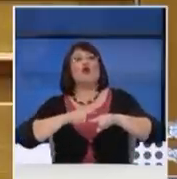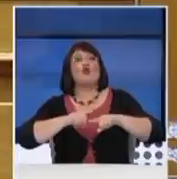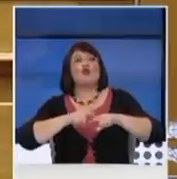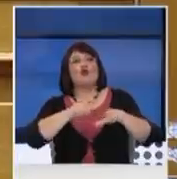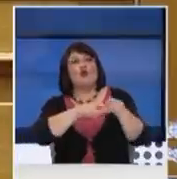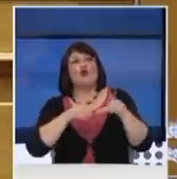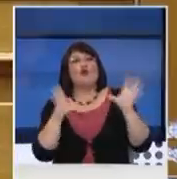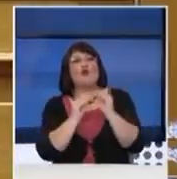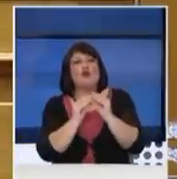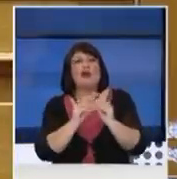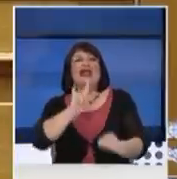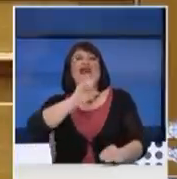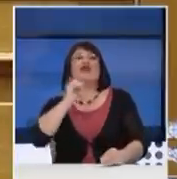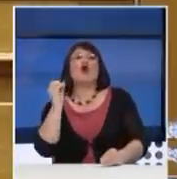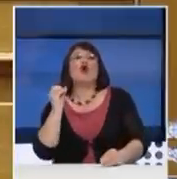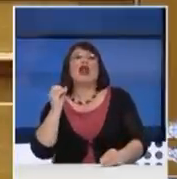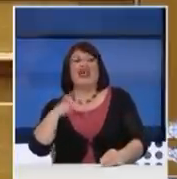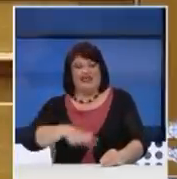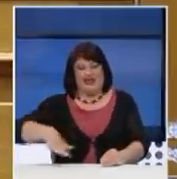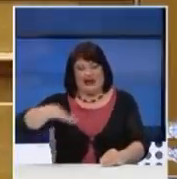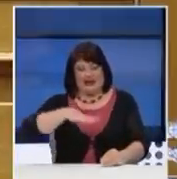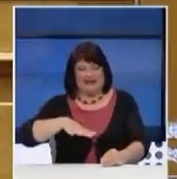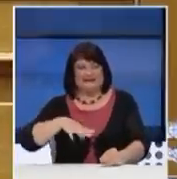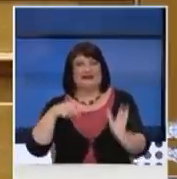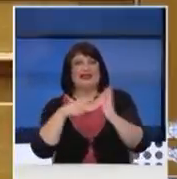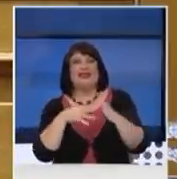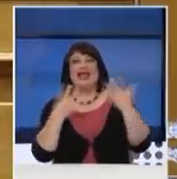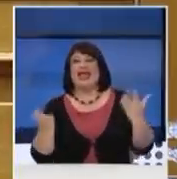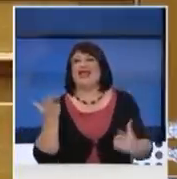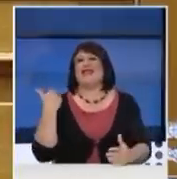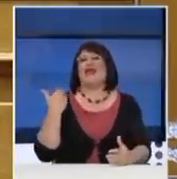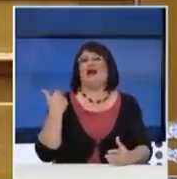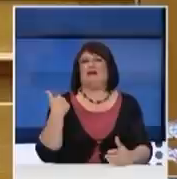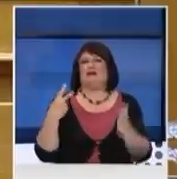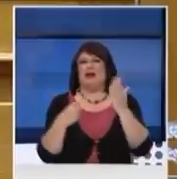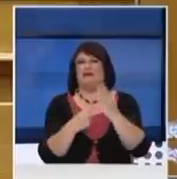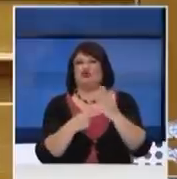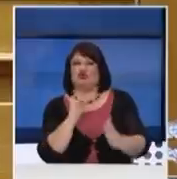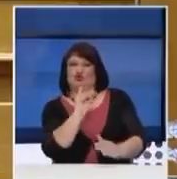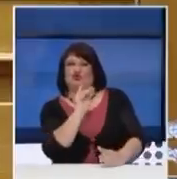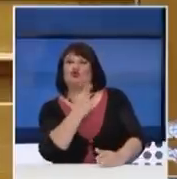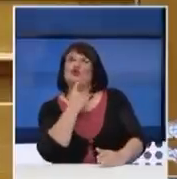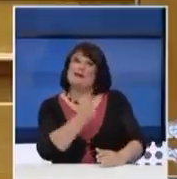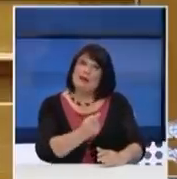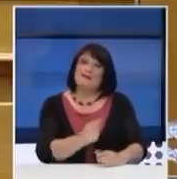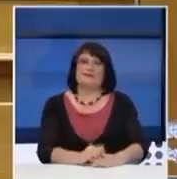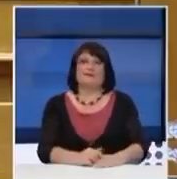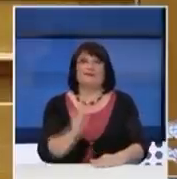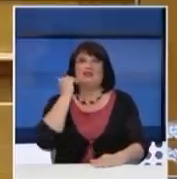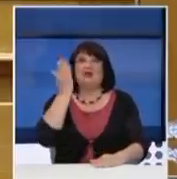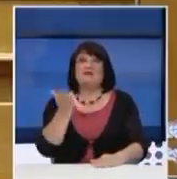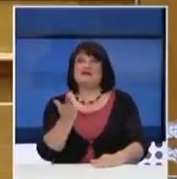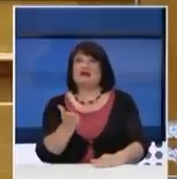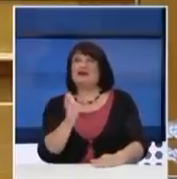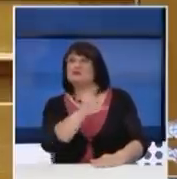εταιρείας των Ρογανανθράκων. Ζήτησε από την κυβέρνηση το 19 τώρα, τον Αύγουστο. Το είπα στη Βουλή και δεν εμπιστεύει κανείς. Ψάξτε τον κύριο